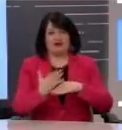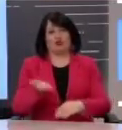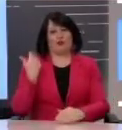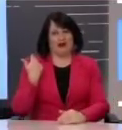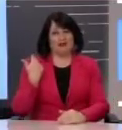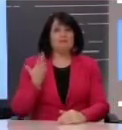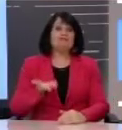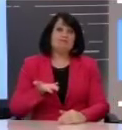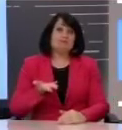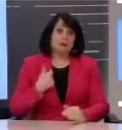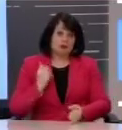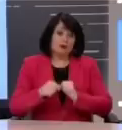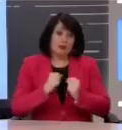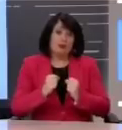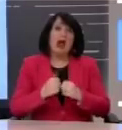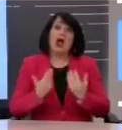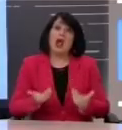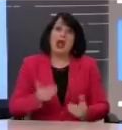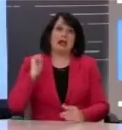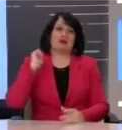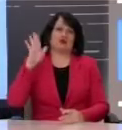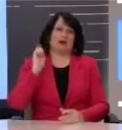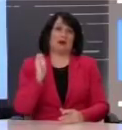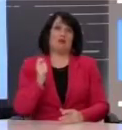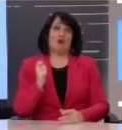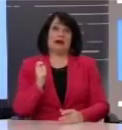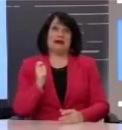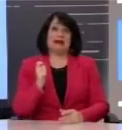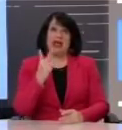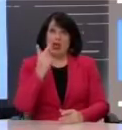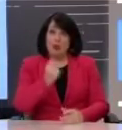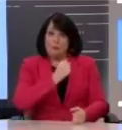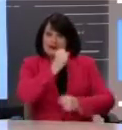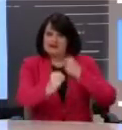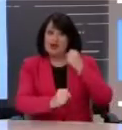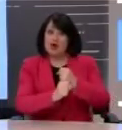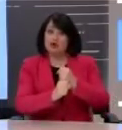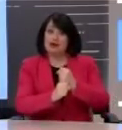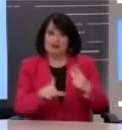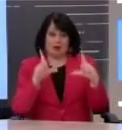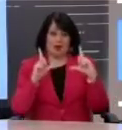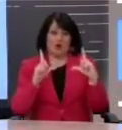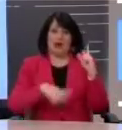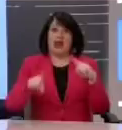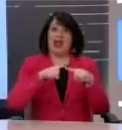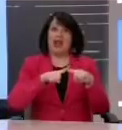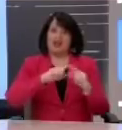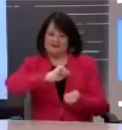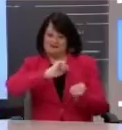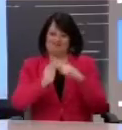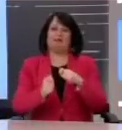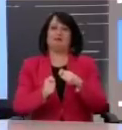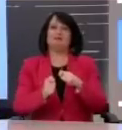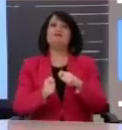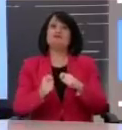ΠΑΣΟΚ. Όμως στην εξωτερική πολιτική, μέσα σε 2,5 χρόνια, την εικόνα της χώρας διεθνώς έχουμε ήδη